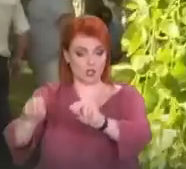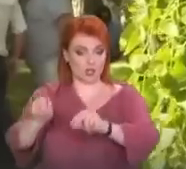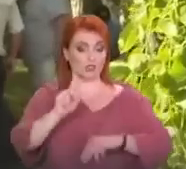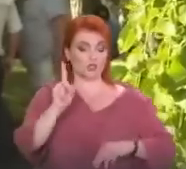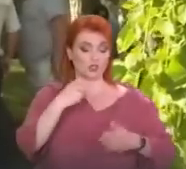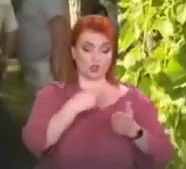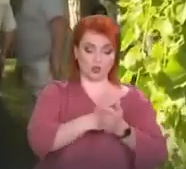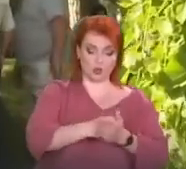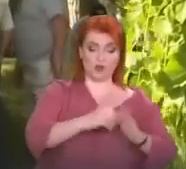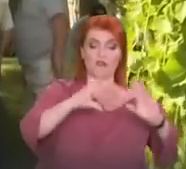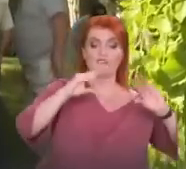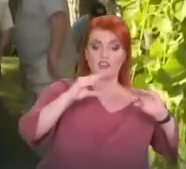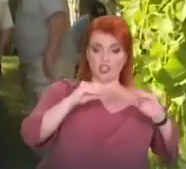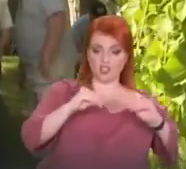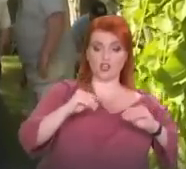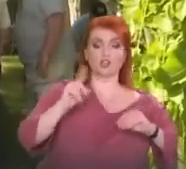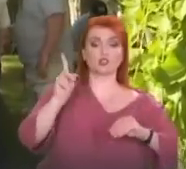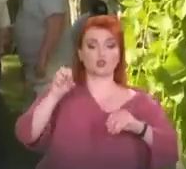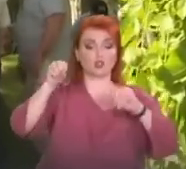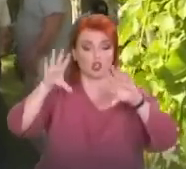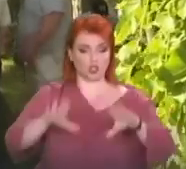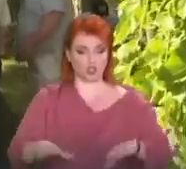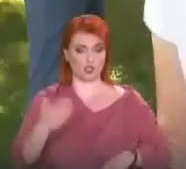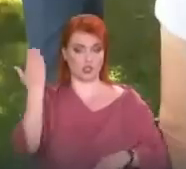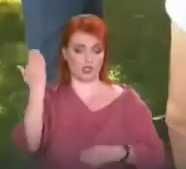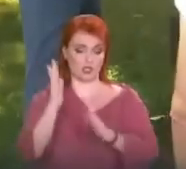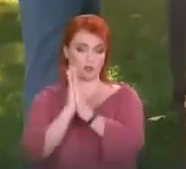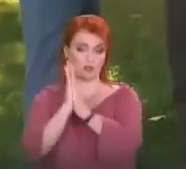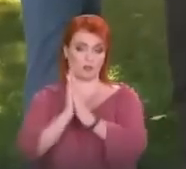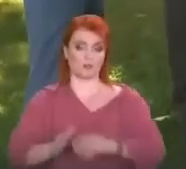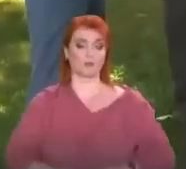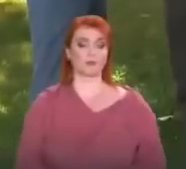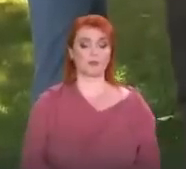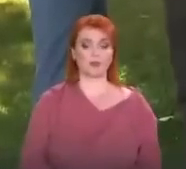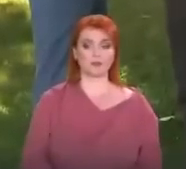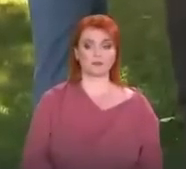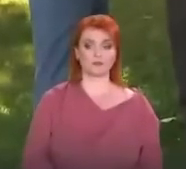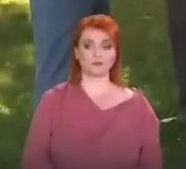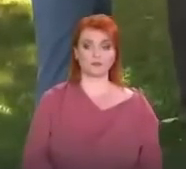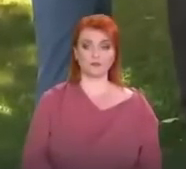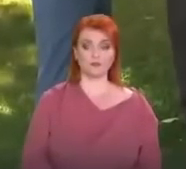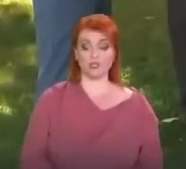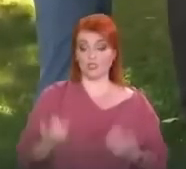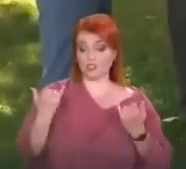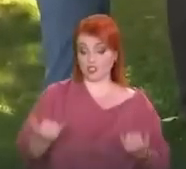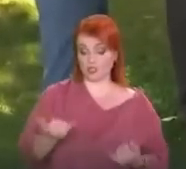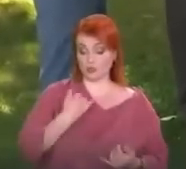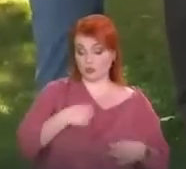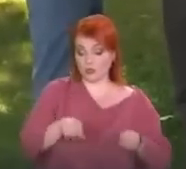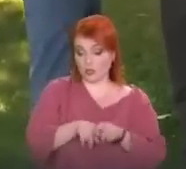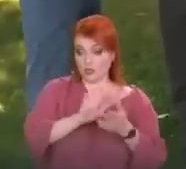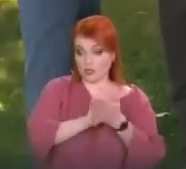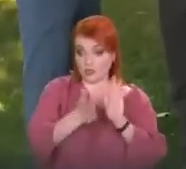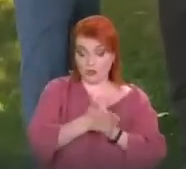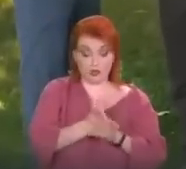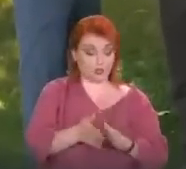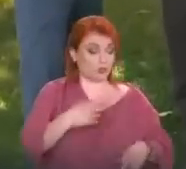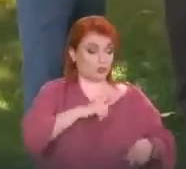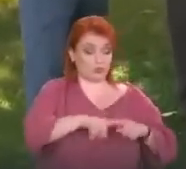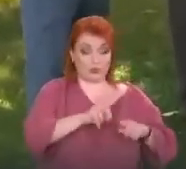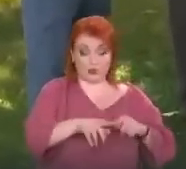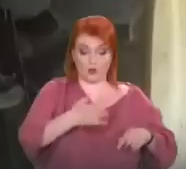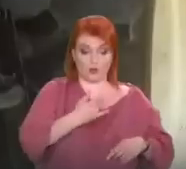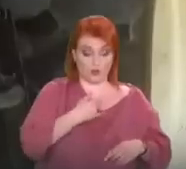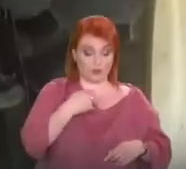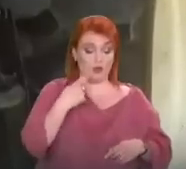rezultat pozitiv cu privire la subvențiile solicitate. Acum am ajuns într-o situație când gata, dăm faliment, adică personal